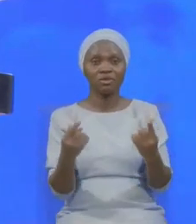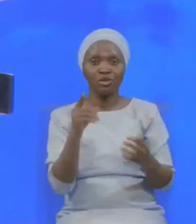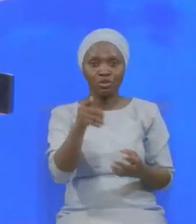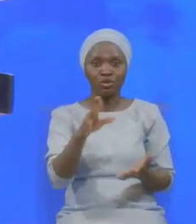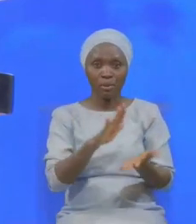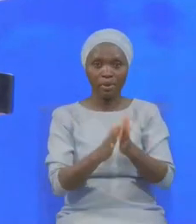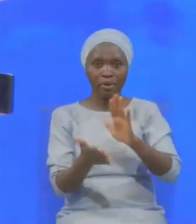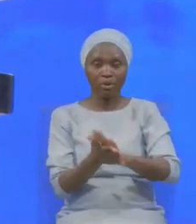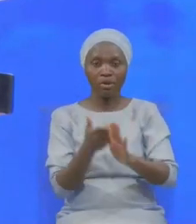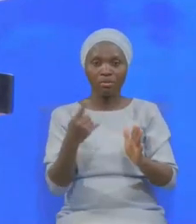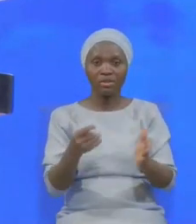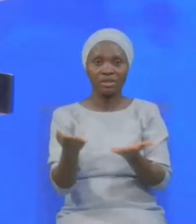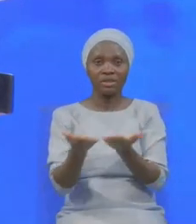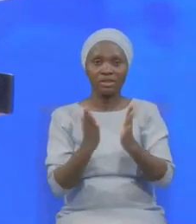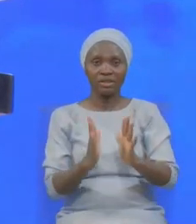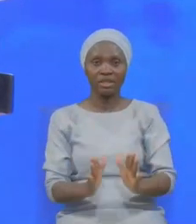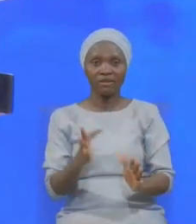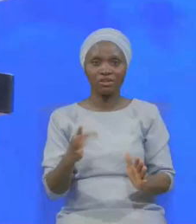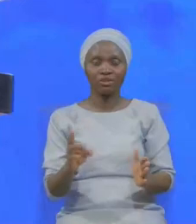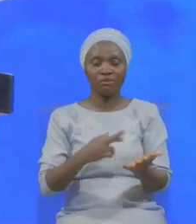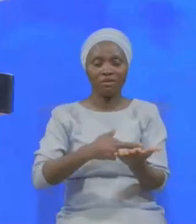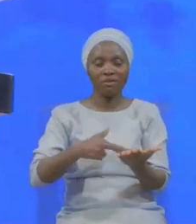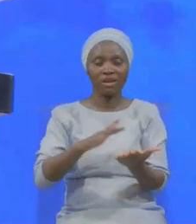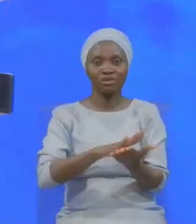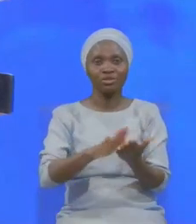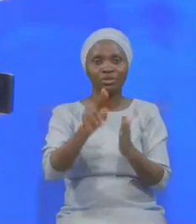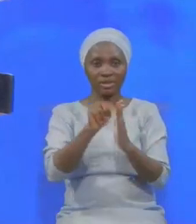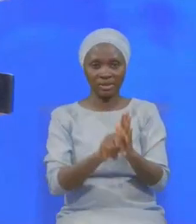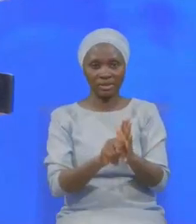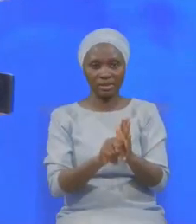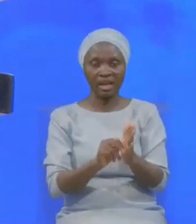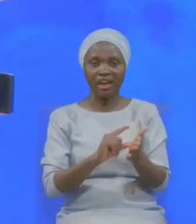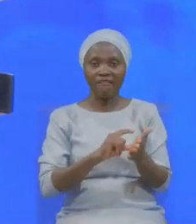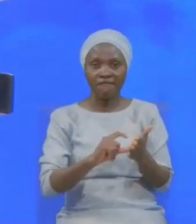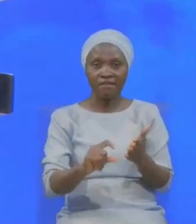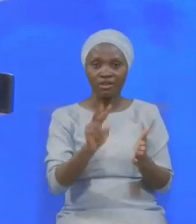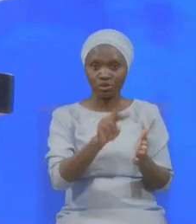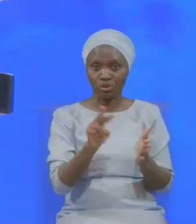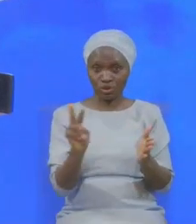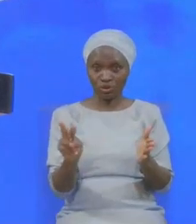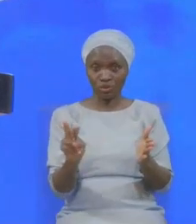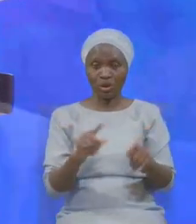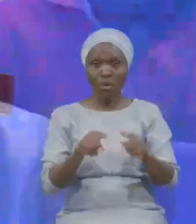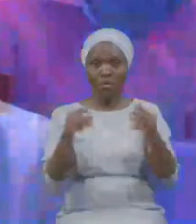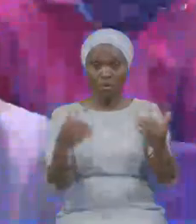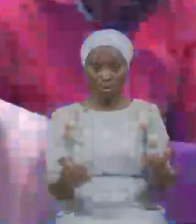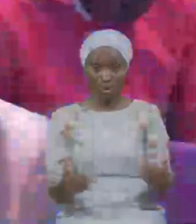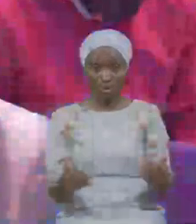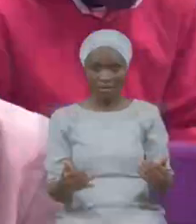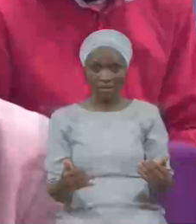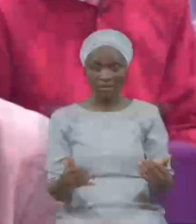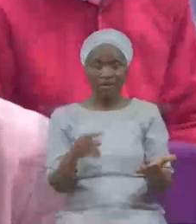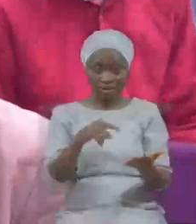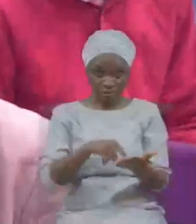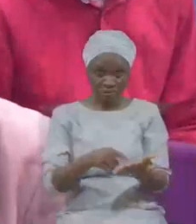Étant libre du péché, verset 18 dit que, ayant été affranchi du péché, vous êtes devenu esclave de la